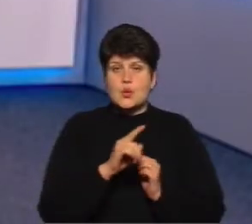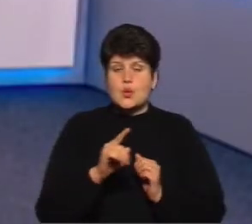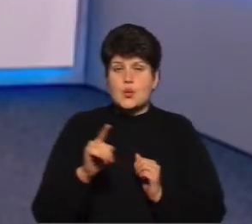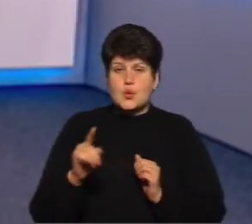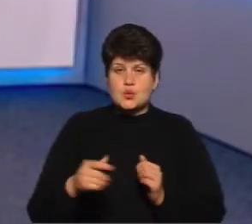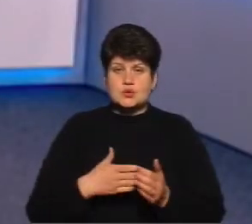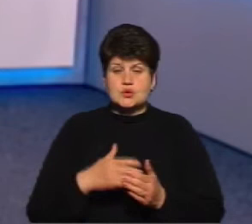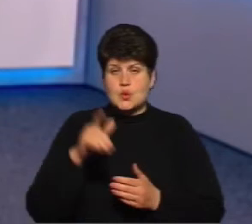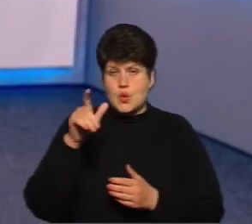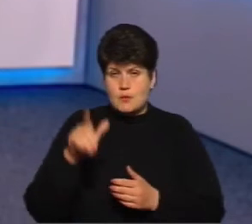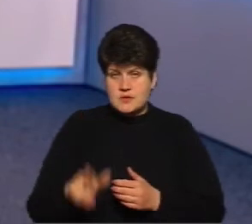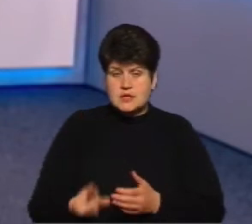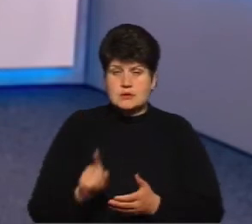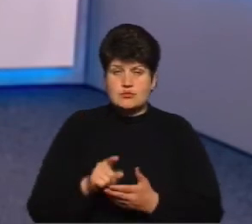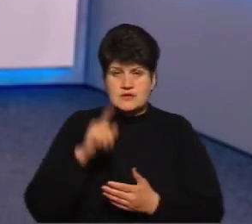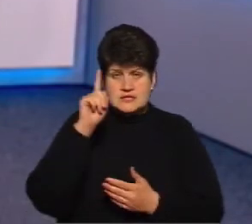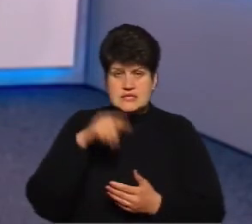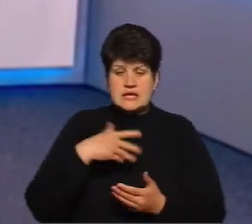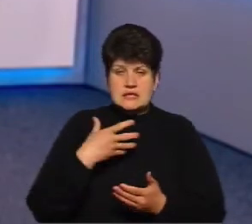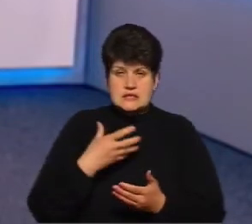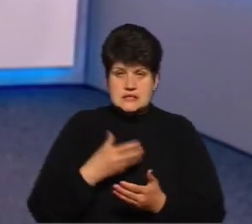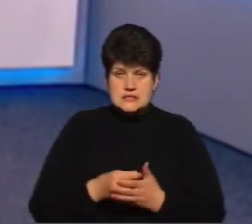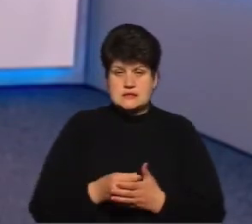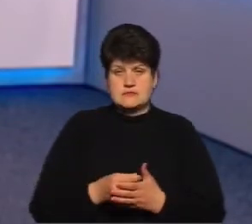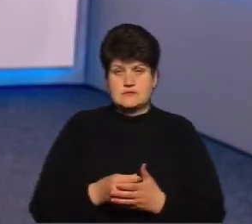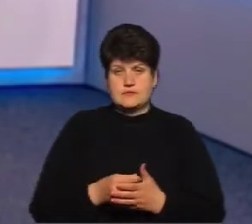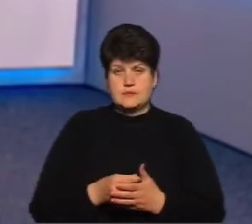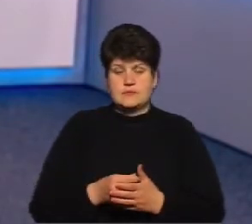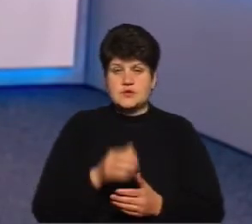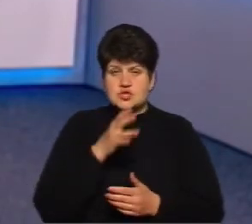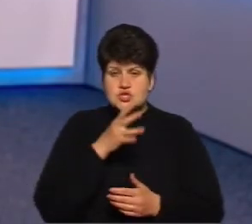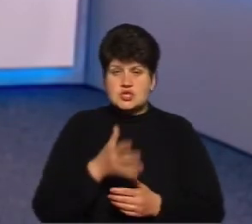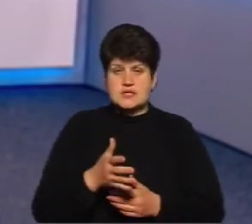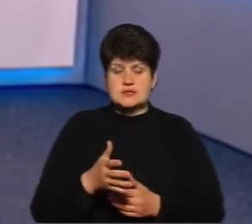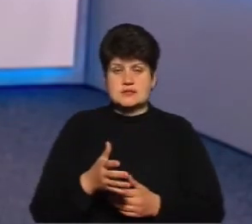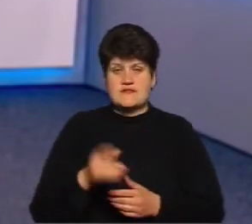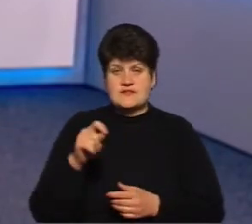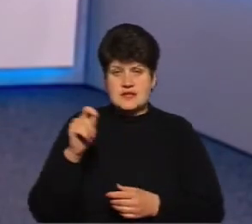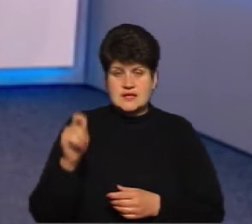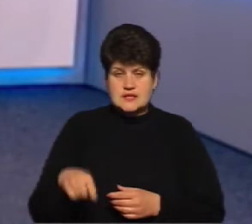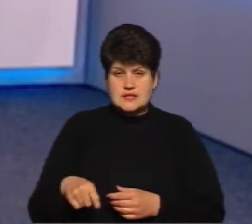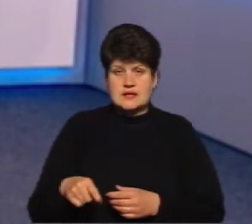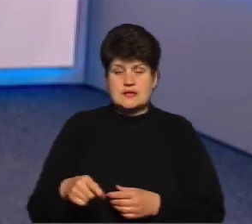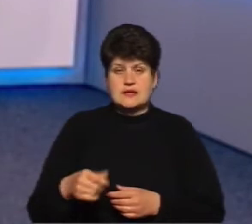громадянин повинен знати свій маневр під час війни. Я зятько Кошенецький, скажімо так, і